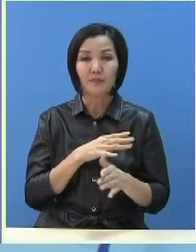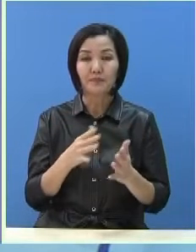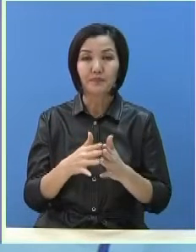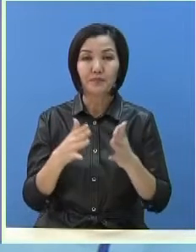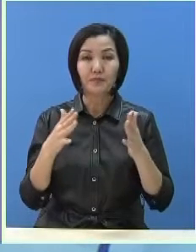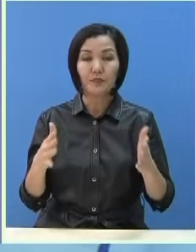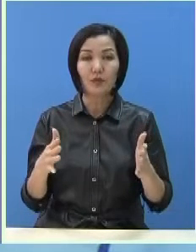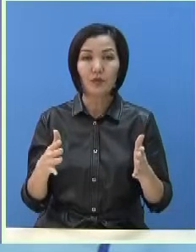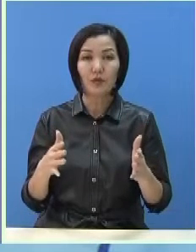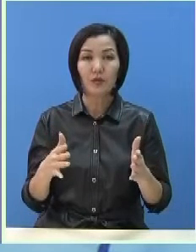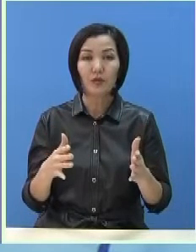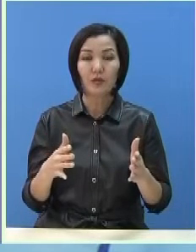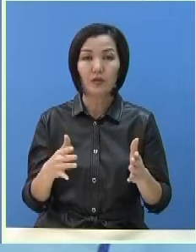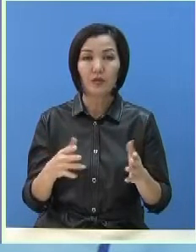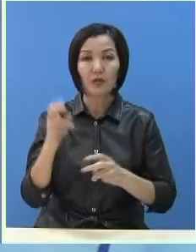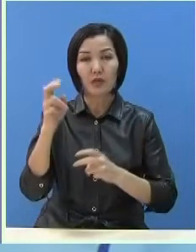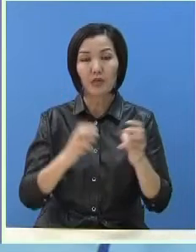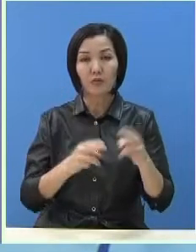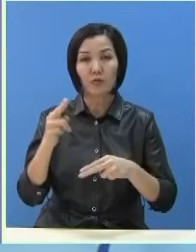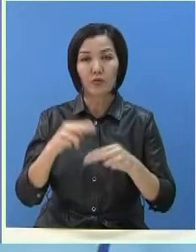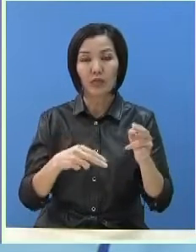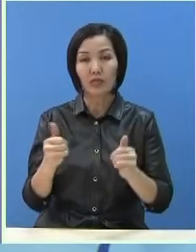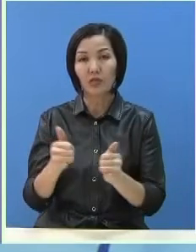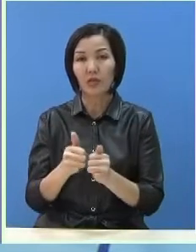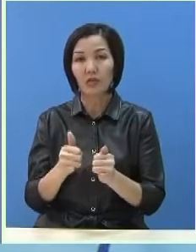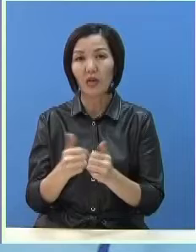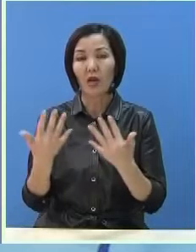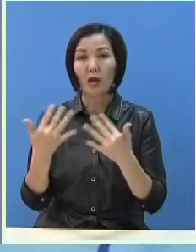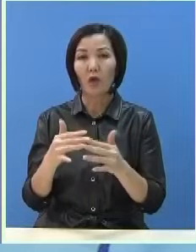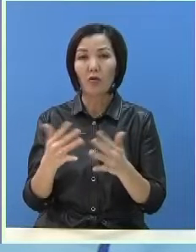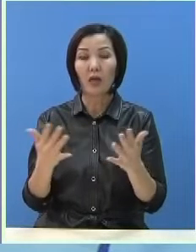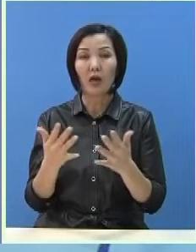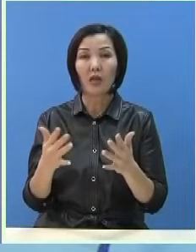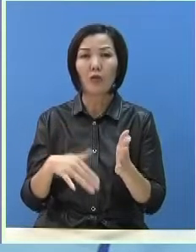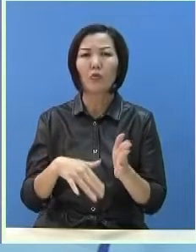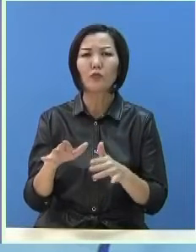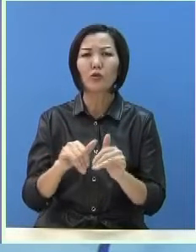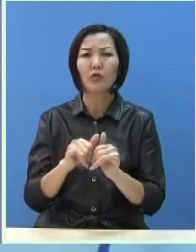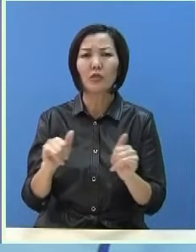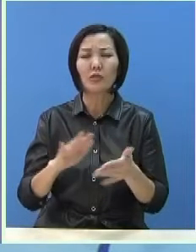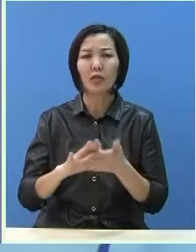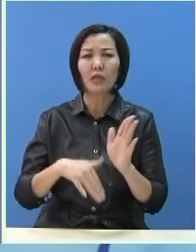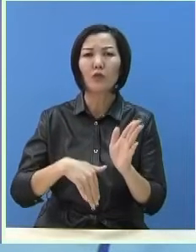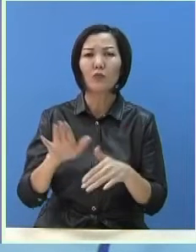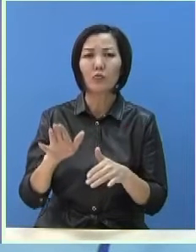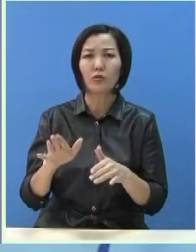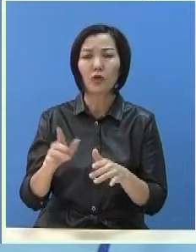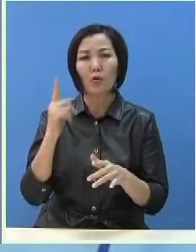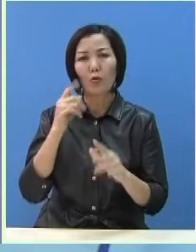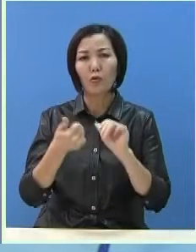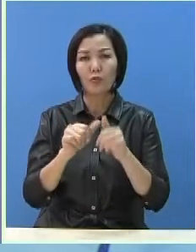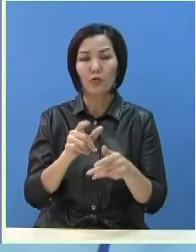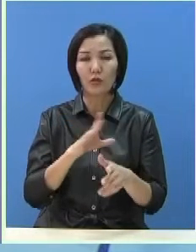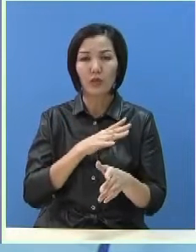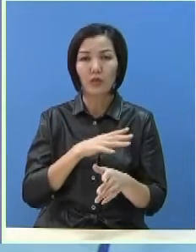бір кәсіпорын салатын жанында бір ауылды қалай, сол ауылдың азаматтарының ойын қалай өзгерткен, мысалы,